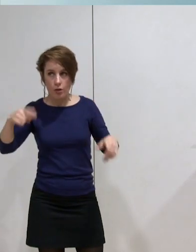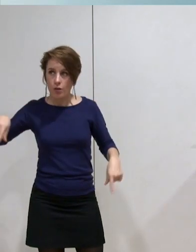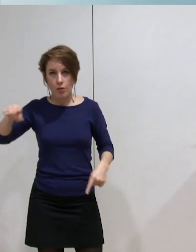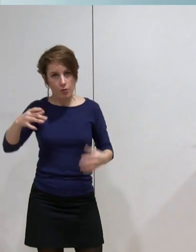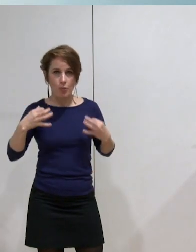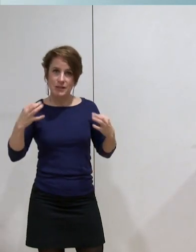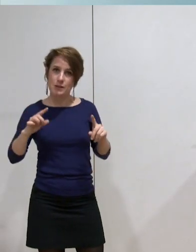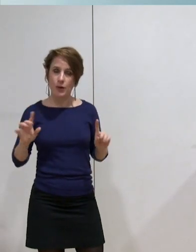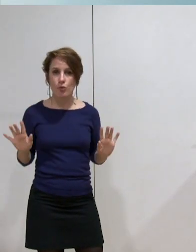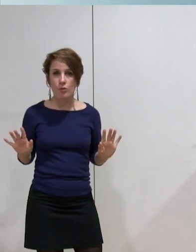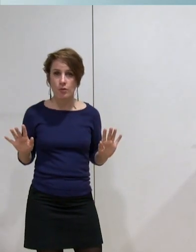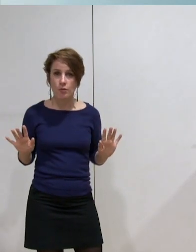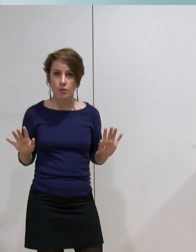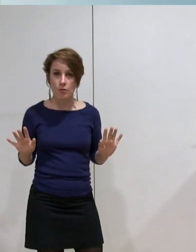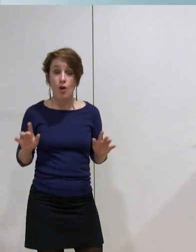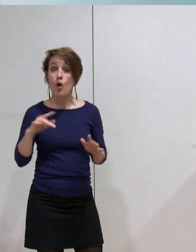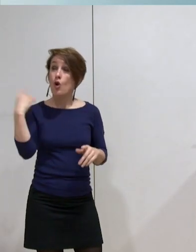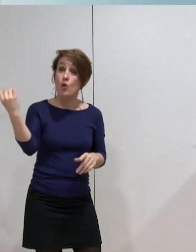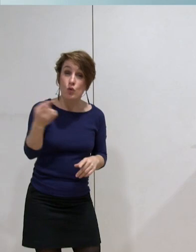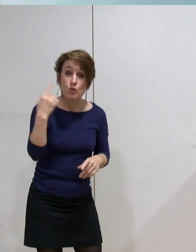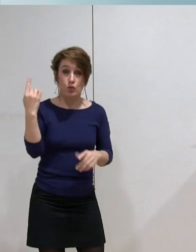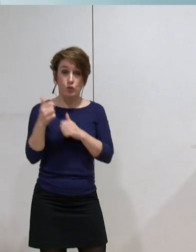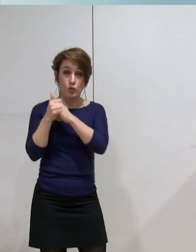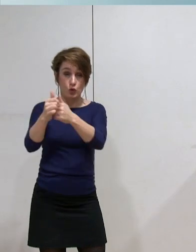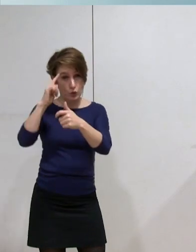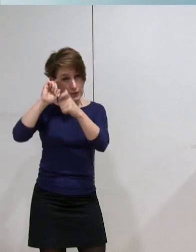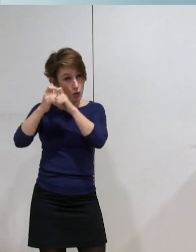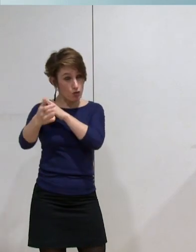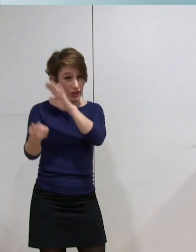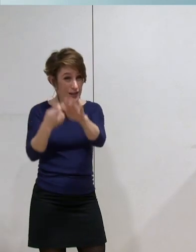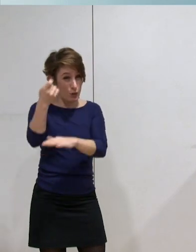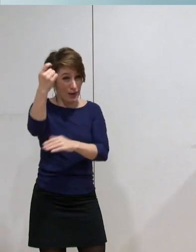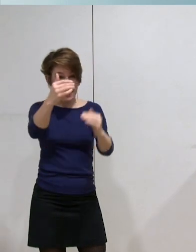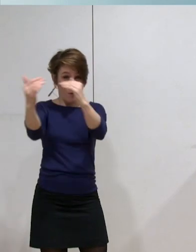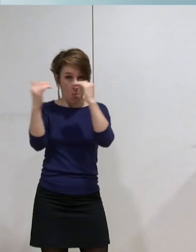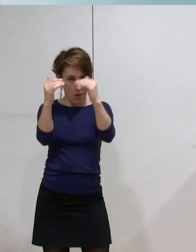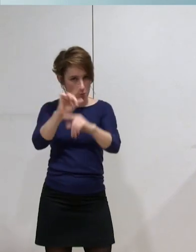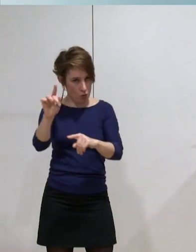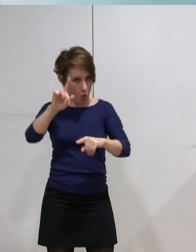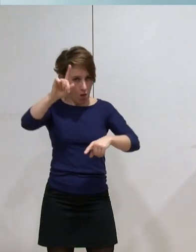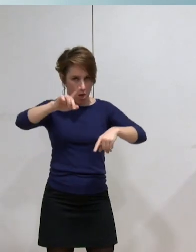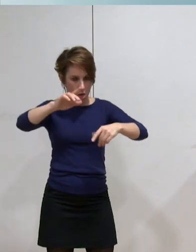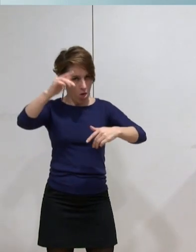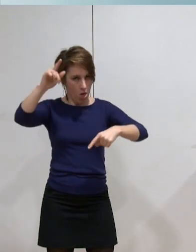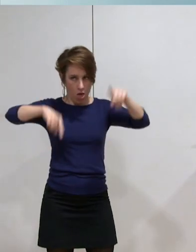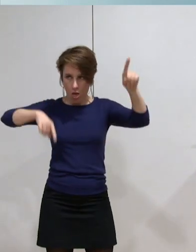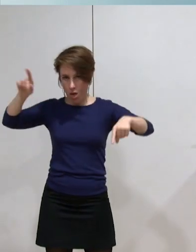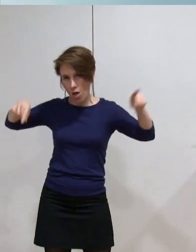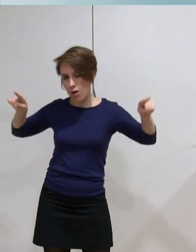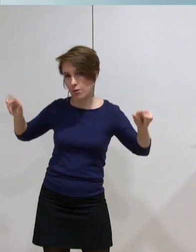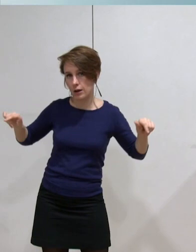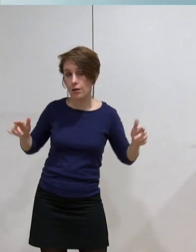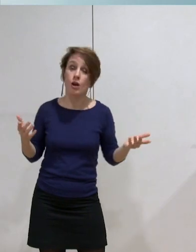et ne relèvent pas toutes de les mêmes des mêmes logiques éducativ donc le choix que nous faisons